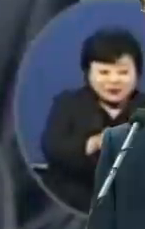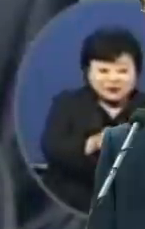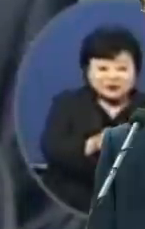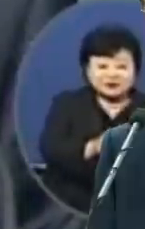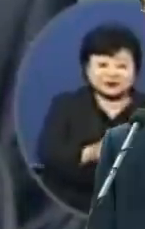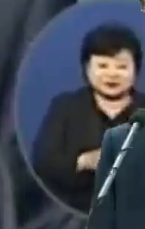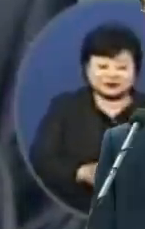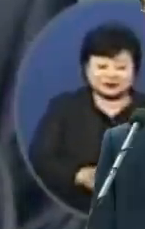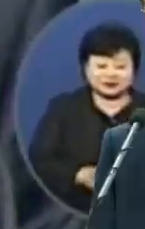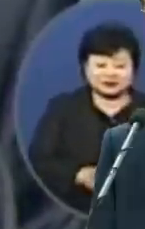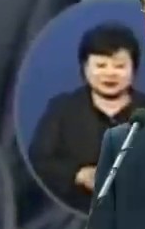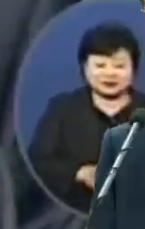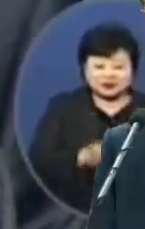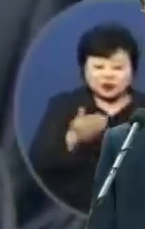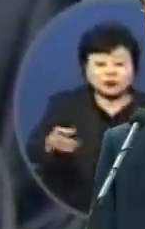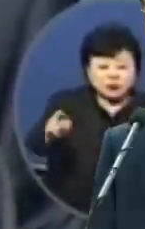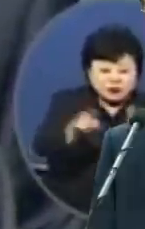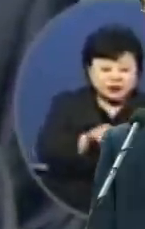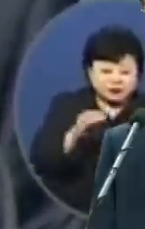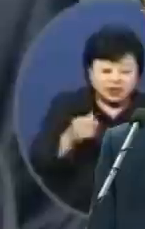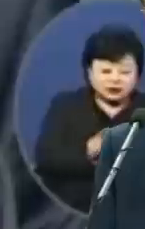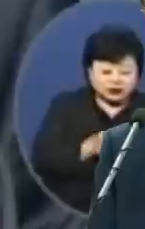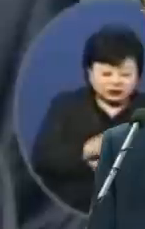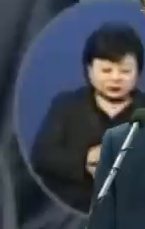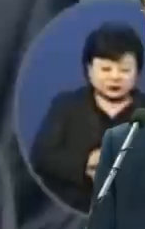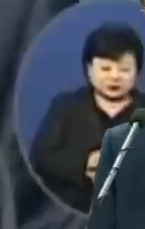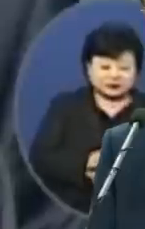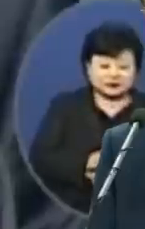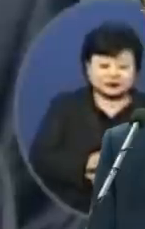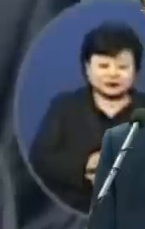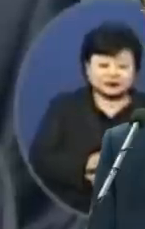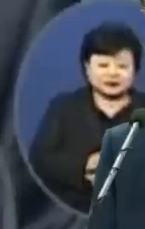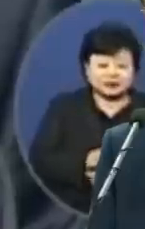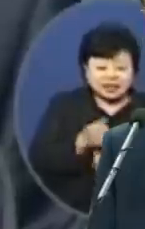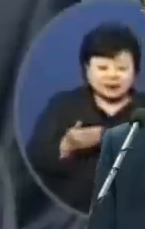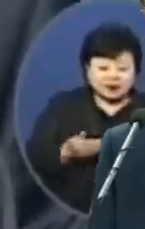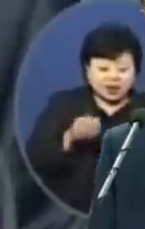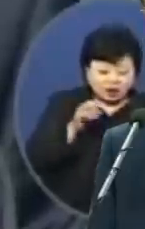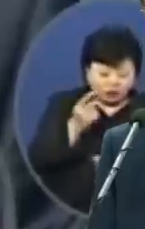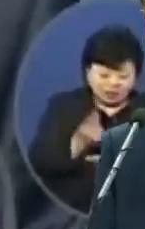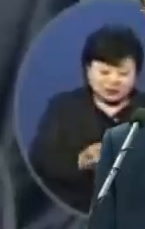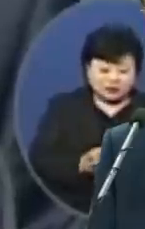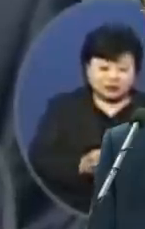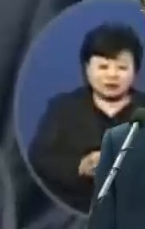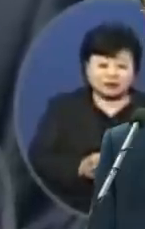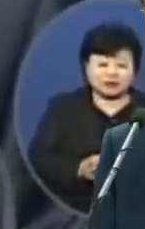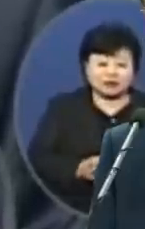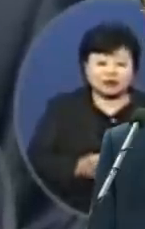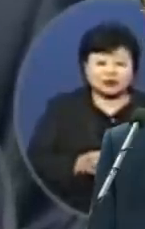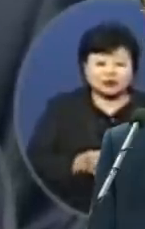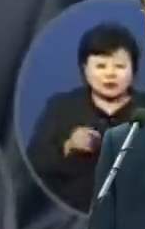여러분 믿는 것밖에 없습니다. 그러므로 수고하고 무거운 짐진 자들은 다 내게 내려오라. 내가 너희를 쉬게 하리라.